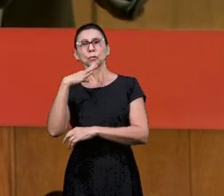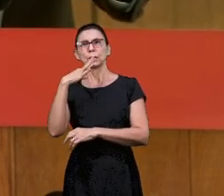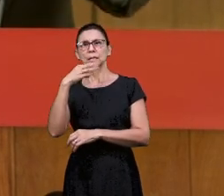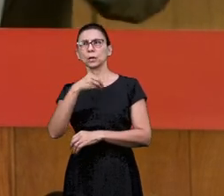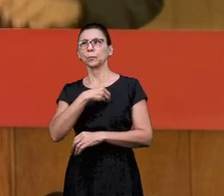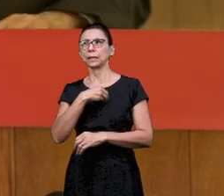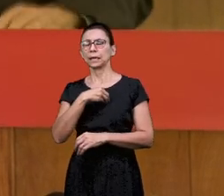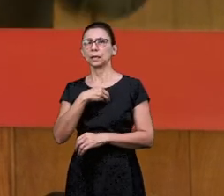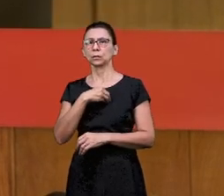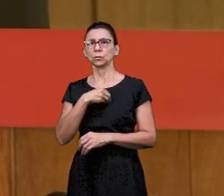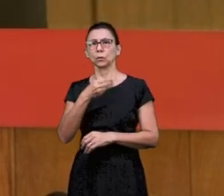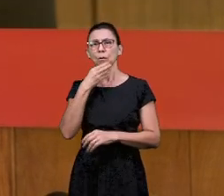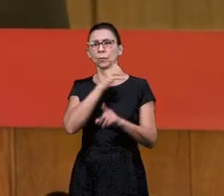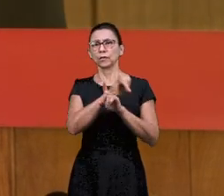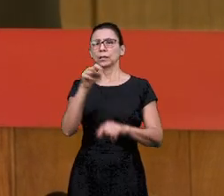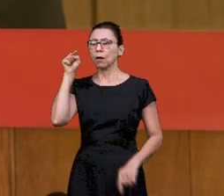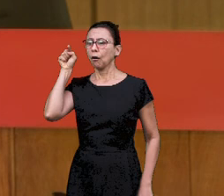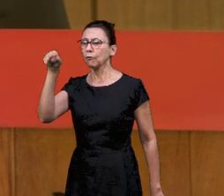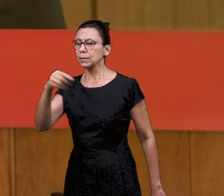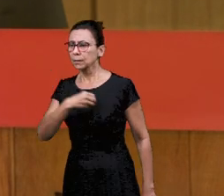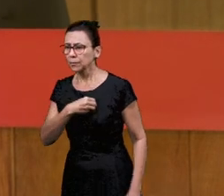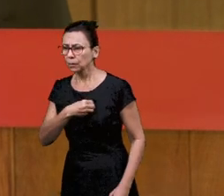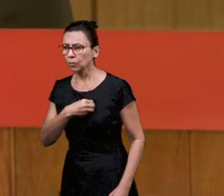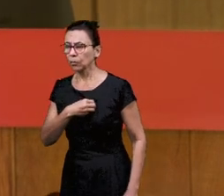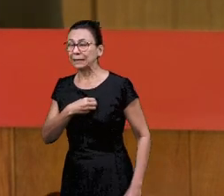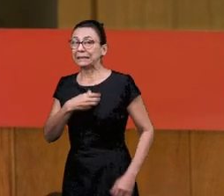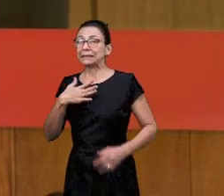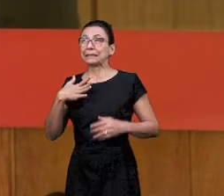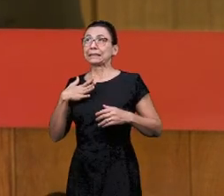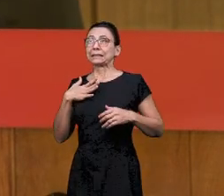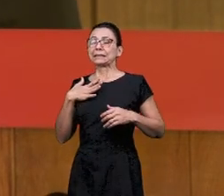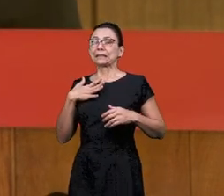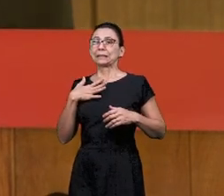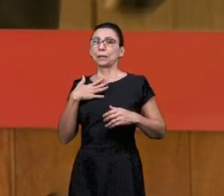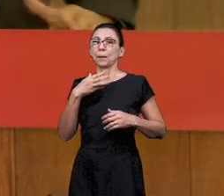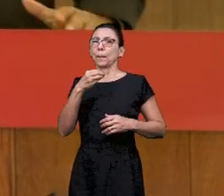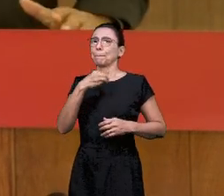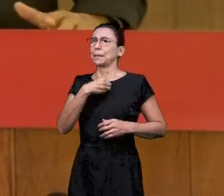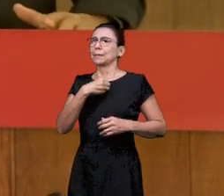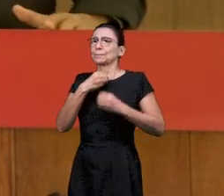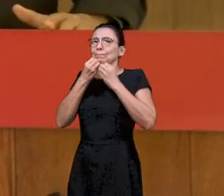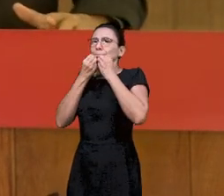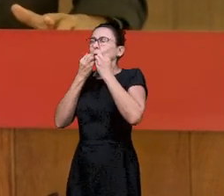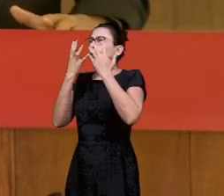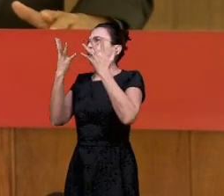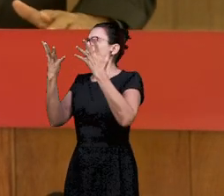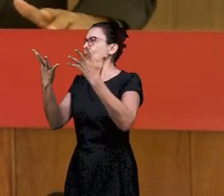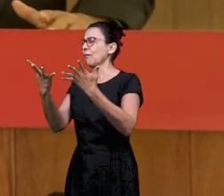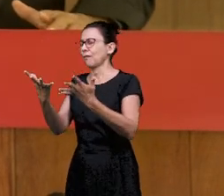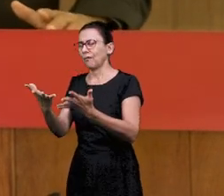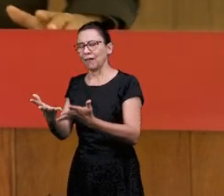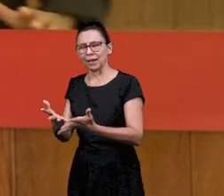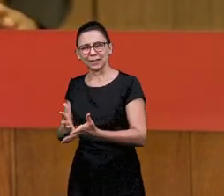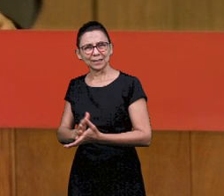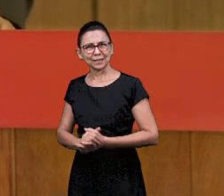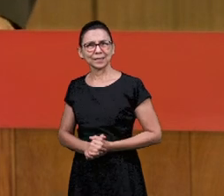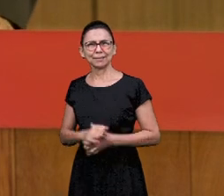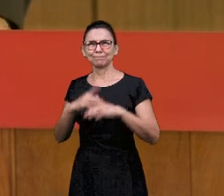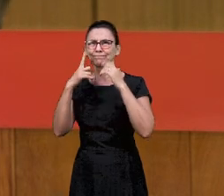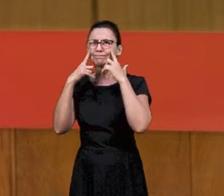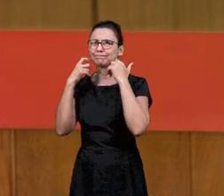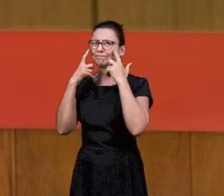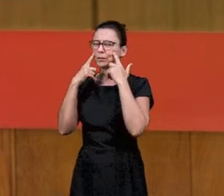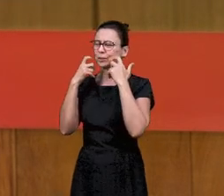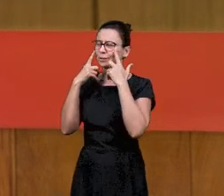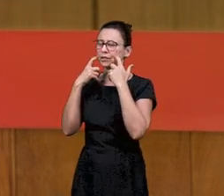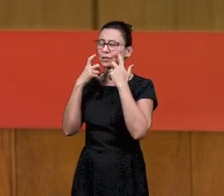est venu, il a dit, vous avez péché. Il a dit, j'ai péché. Il confesse le péché, il pleure toute sa vie à cause du péché.